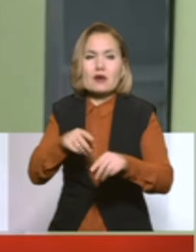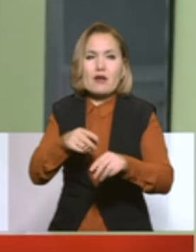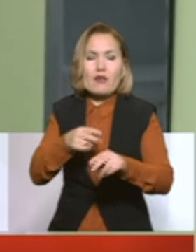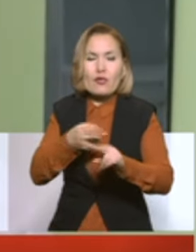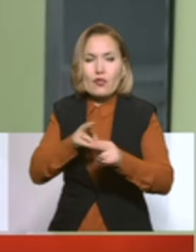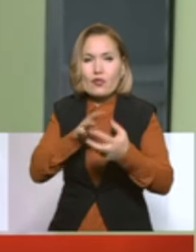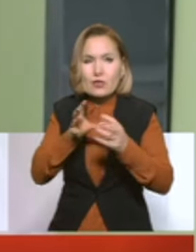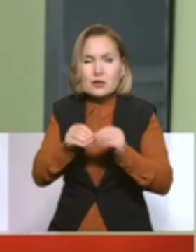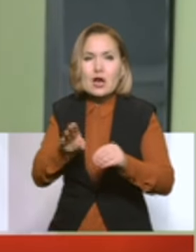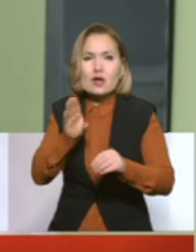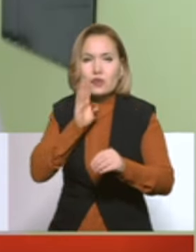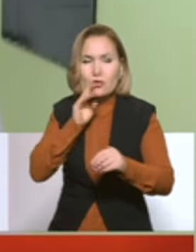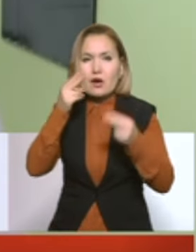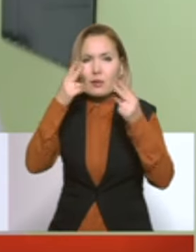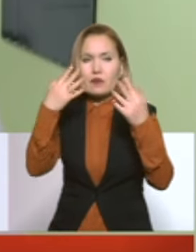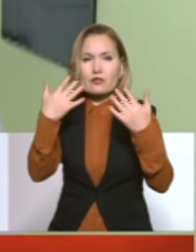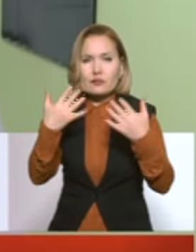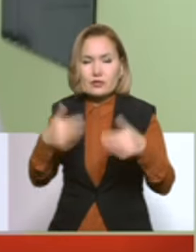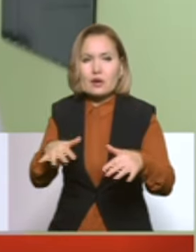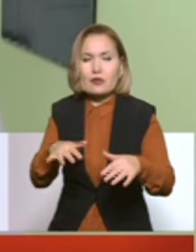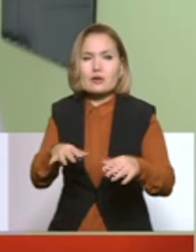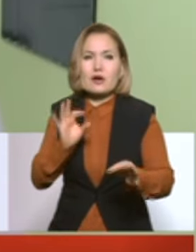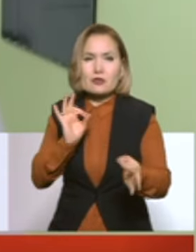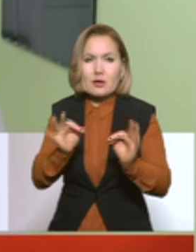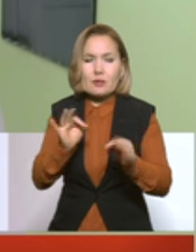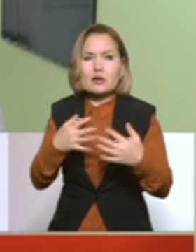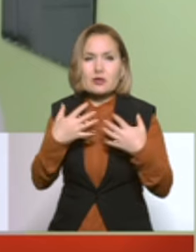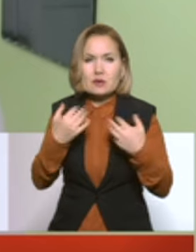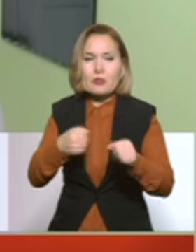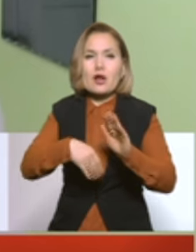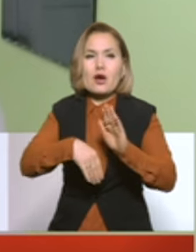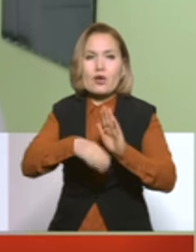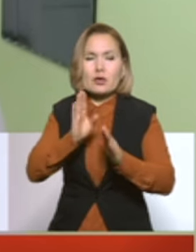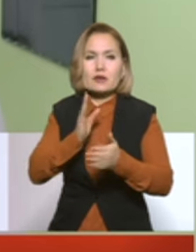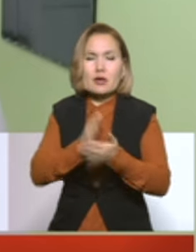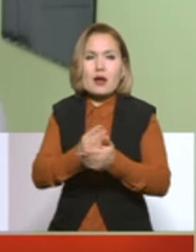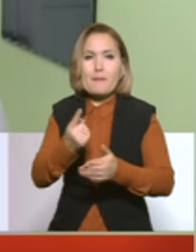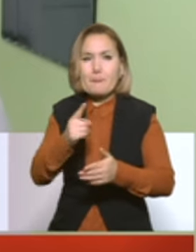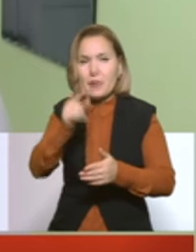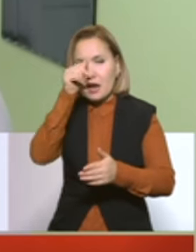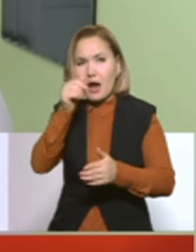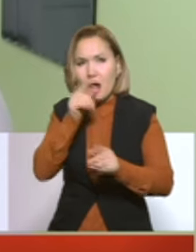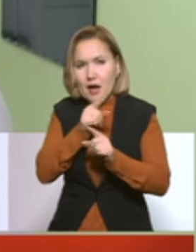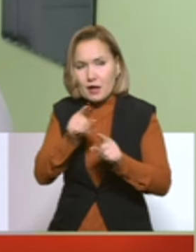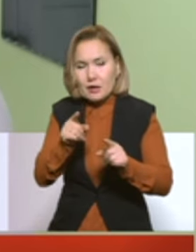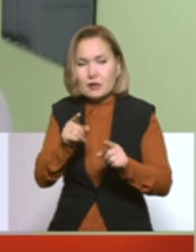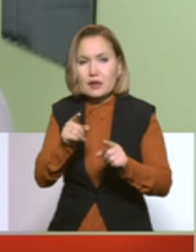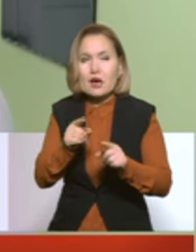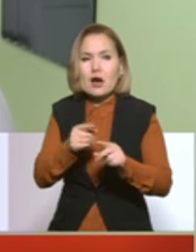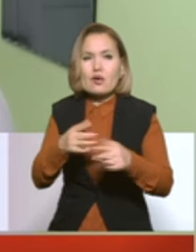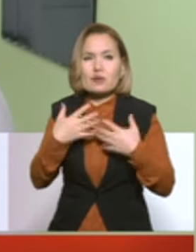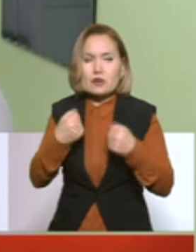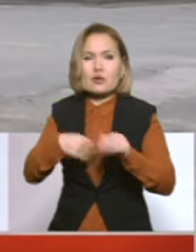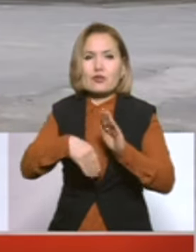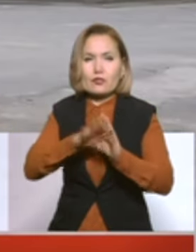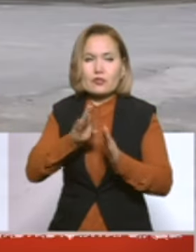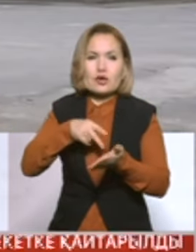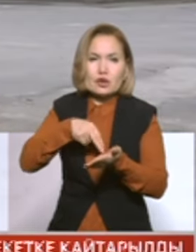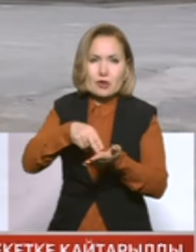Қазір шоқтан шықты. Қазіргі жағдай қалыпты, жақсы аурумен бір жарым айда сүйектері біткен соң өзі жүре